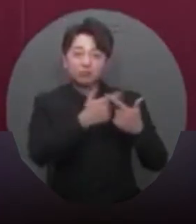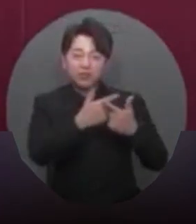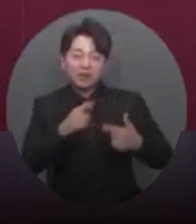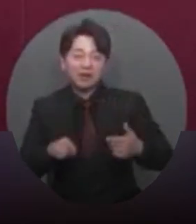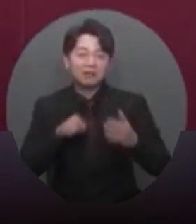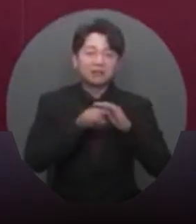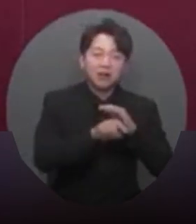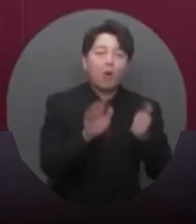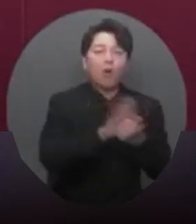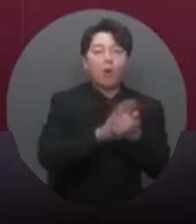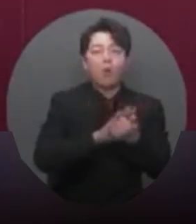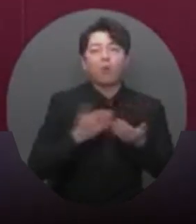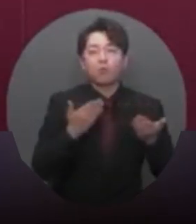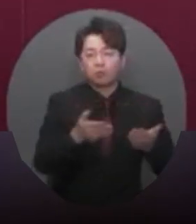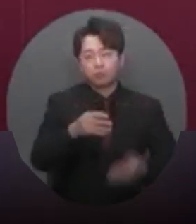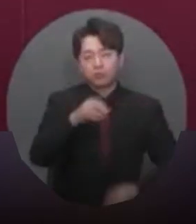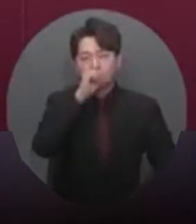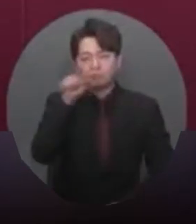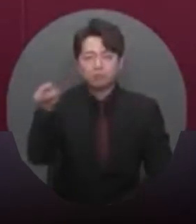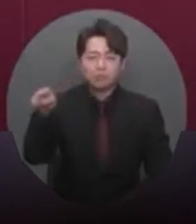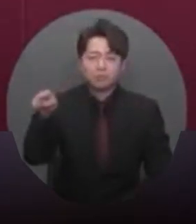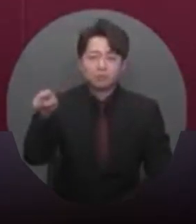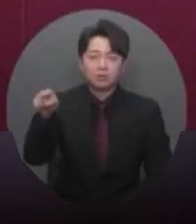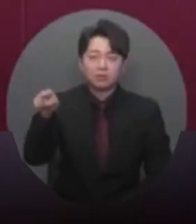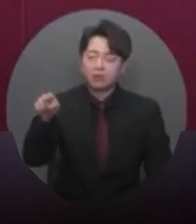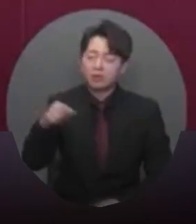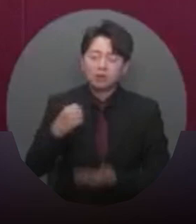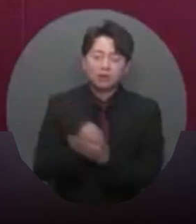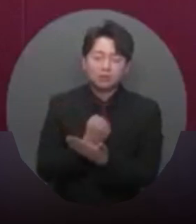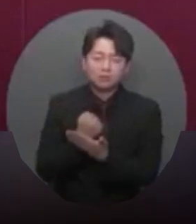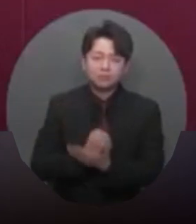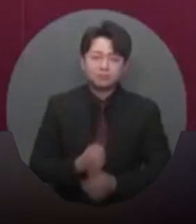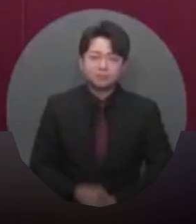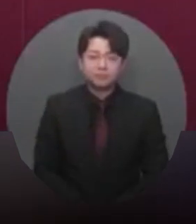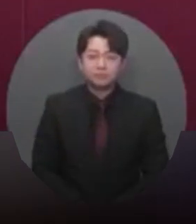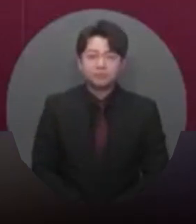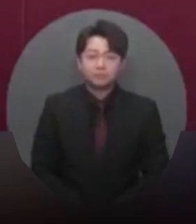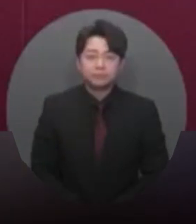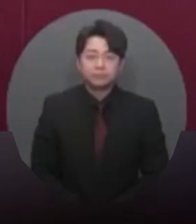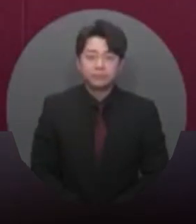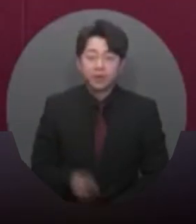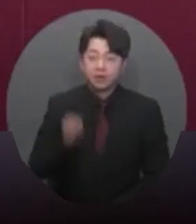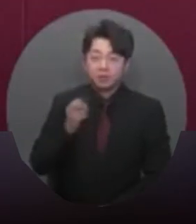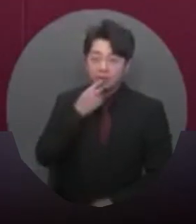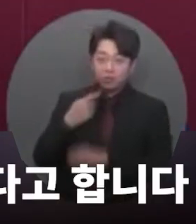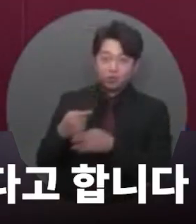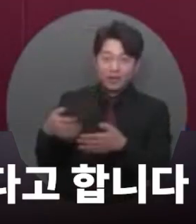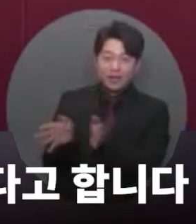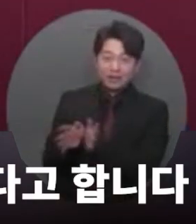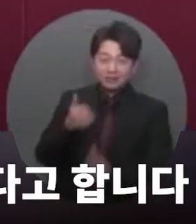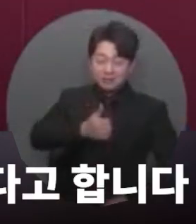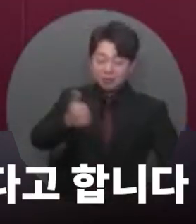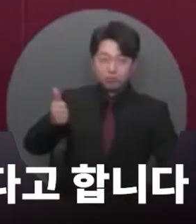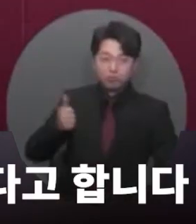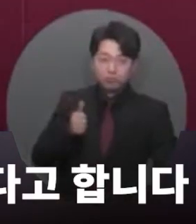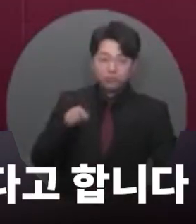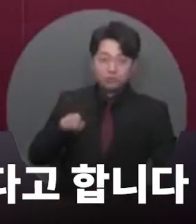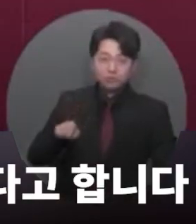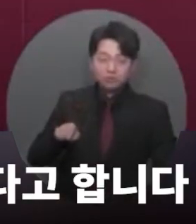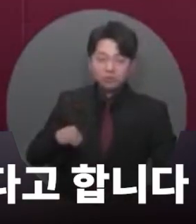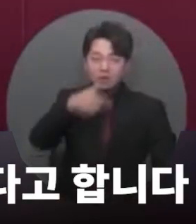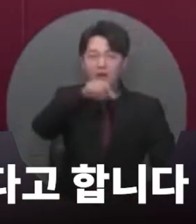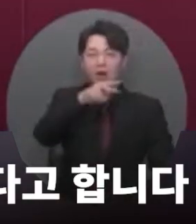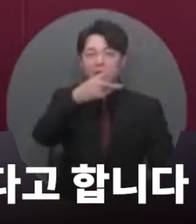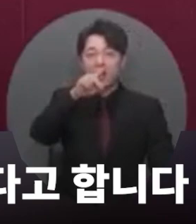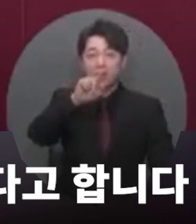자주 했습니다 깊은 유감을 표합니다 여당 지도부는 가족도 신공항을 불 가역적인 국책사업으로